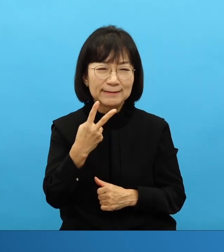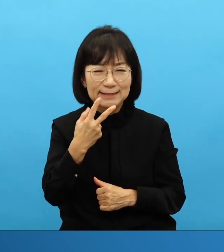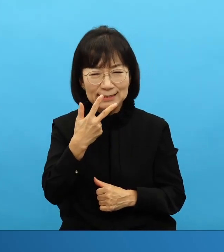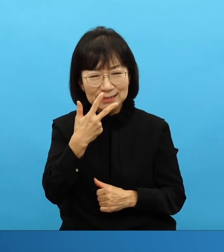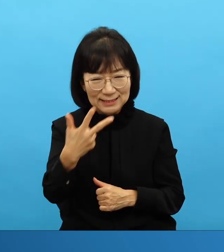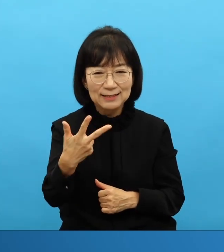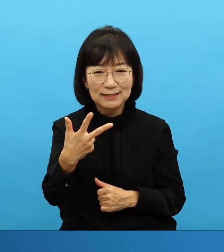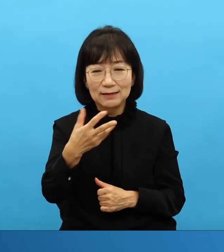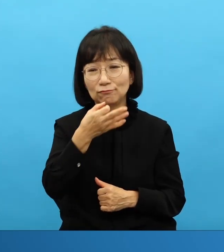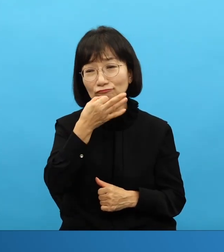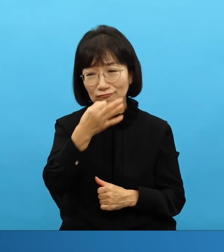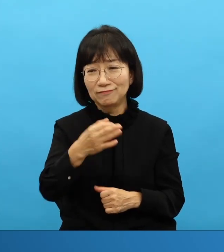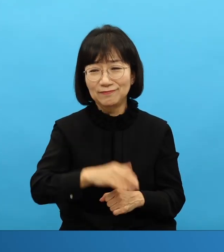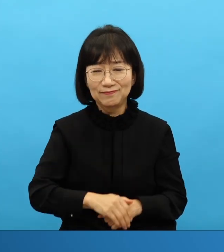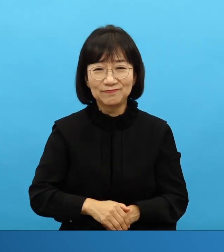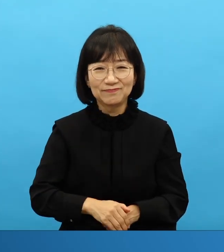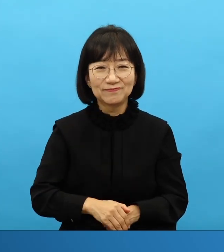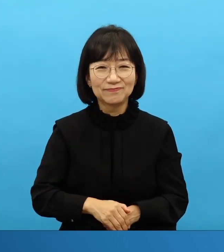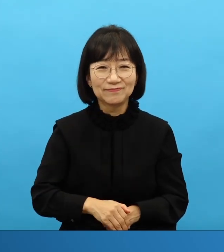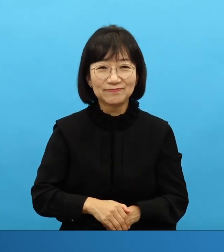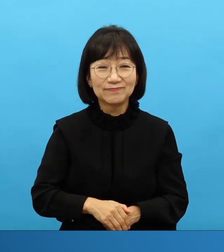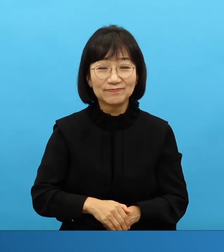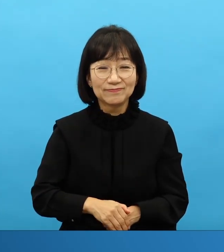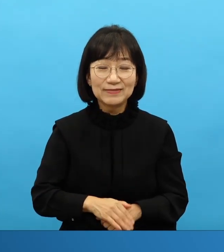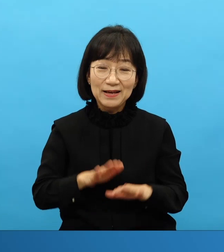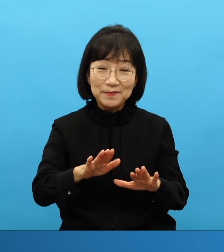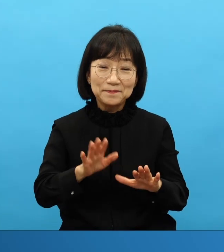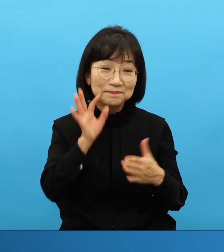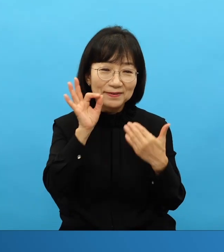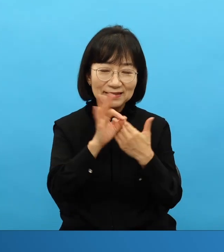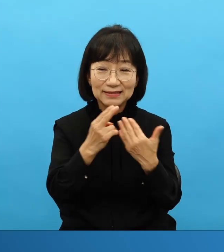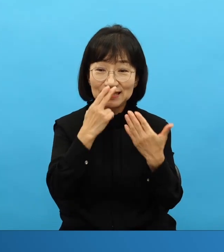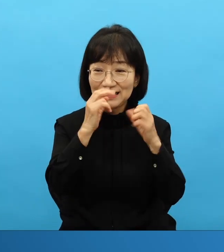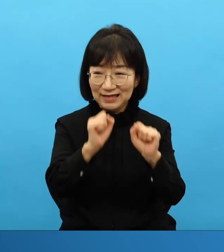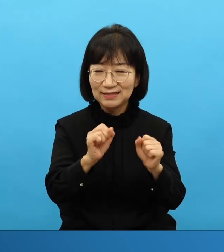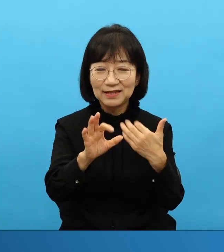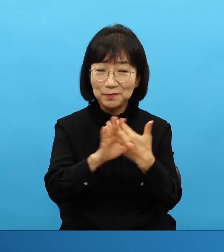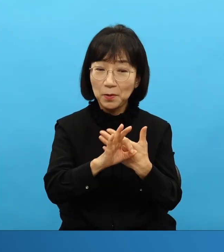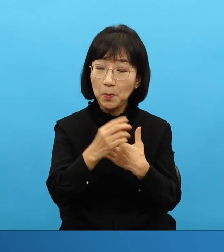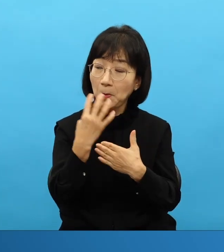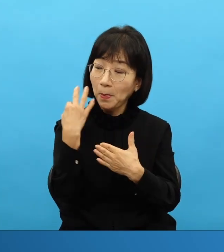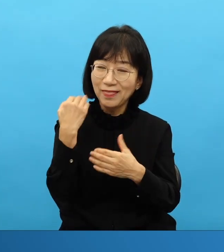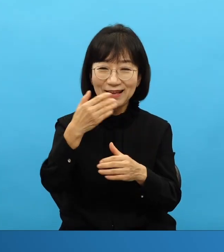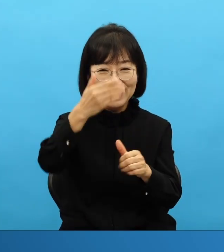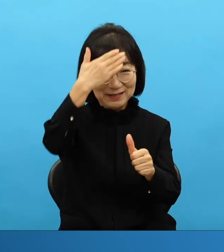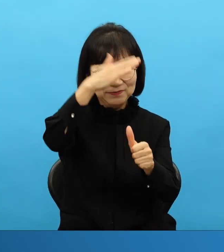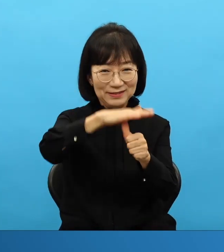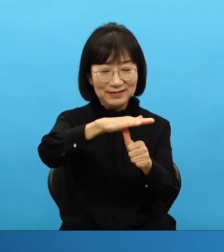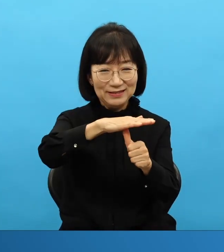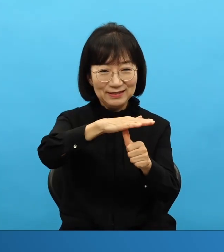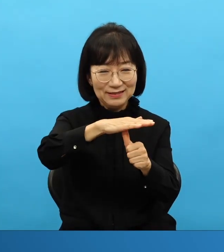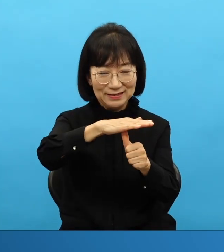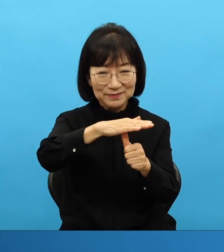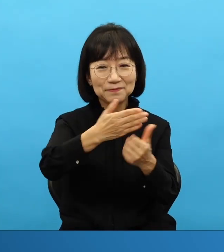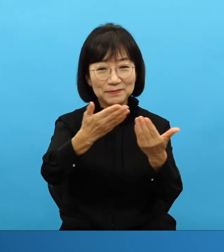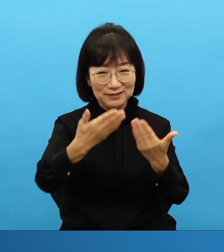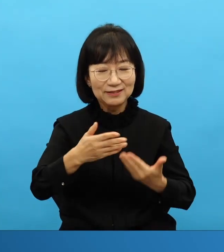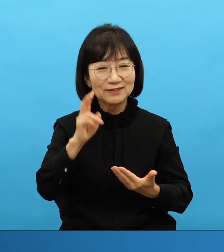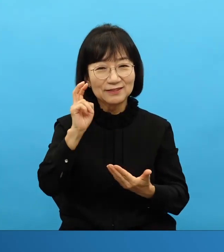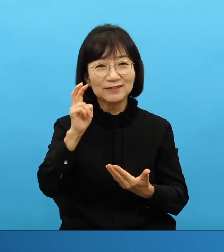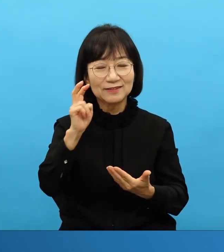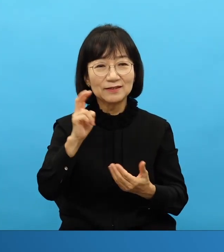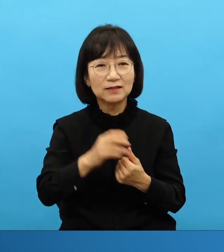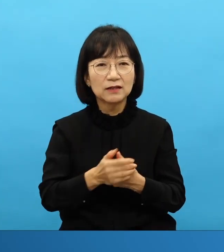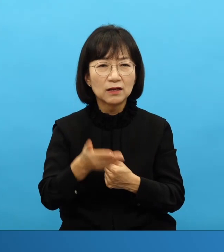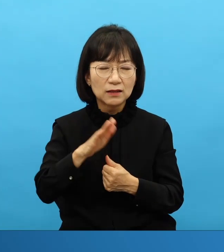안수 집사님이신데 아마 살아계셨으면 우리 장로님 임직 받으셨을 거예요. 当时呢，他是按手执事，如果现在还在世的话，肯定这次会任命为长 그 老。